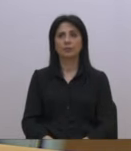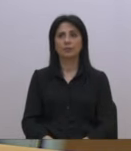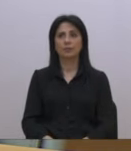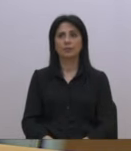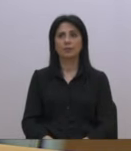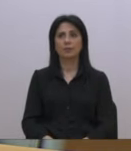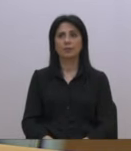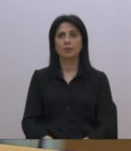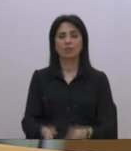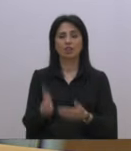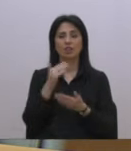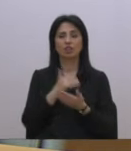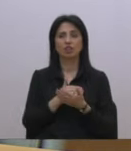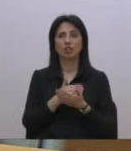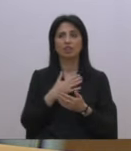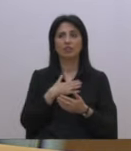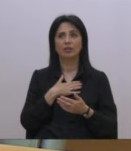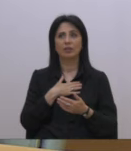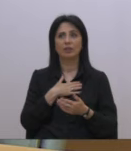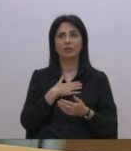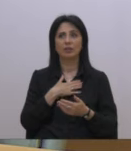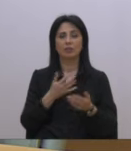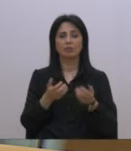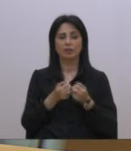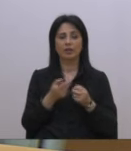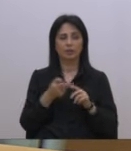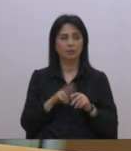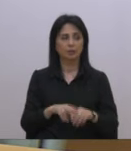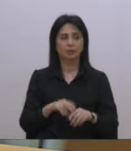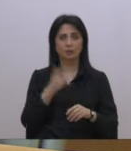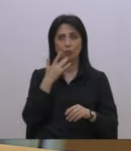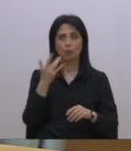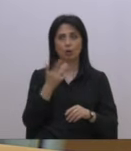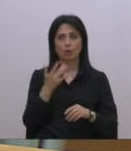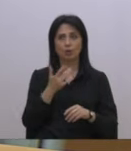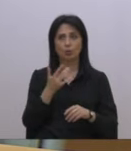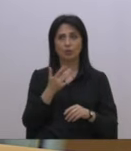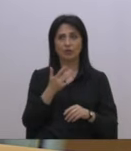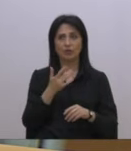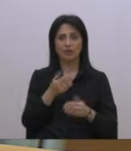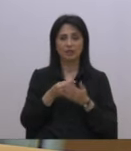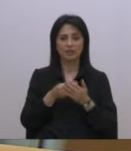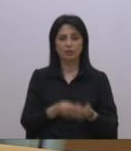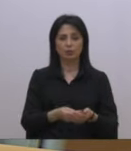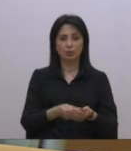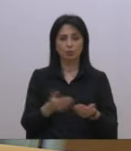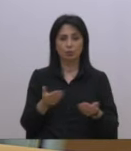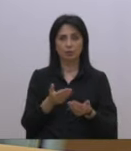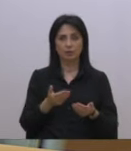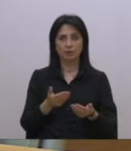და შედეგად ჩვენ მივიღეთ ის პოლიტიკური ზეწოლა,